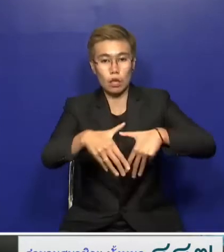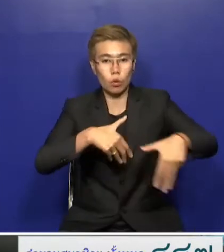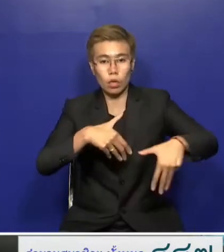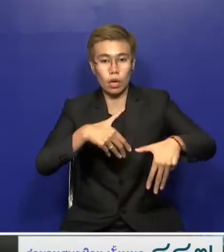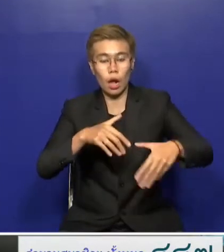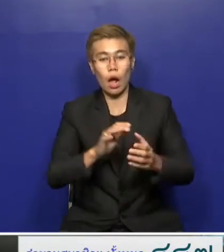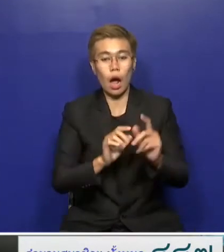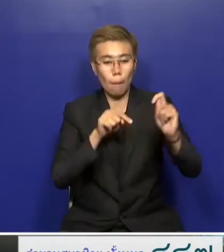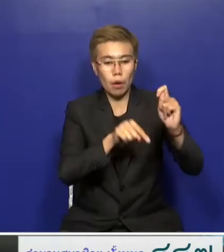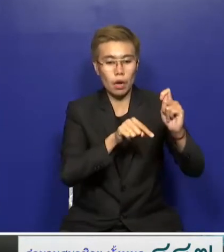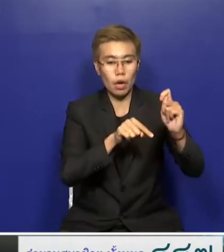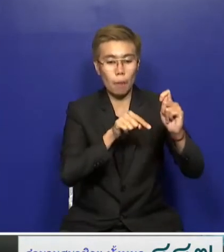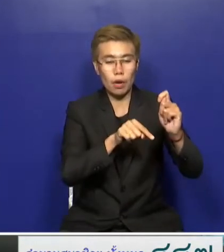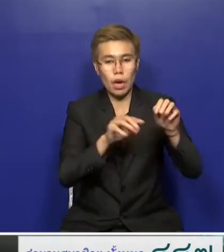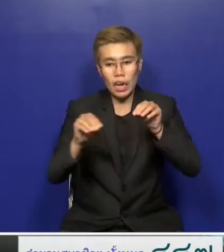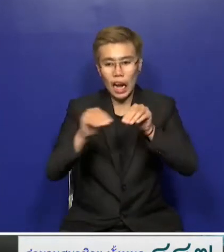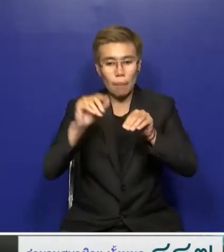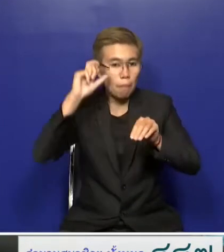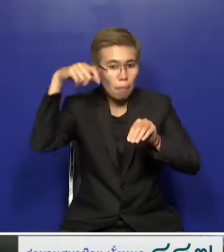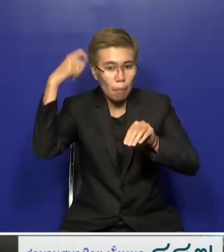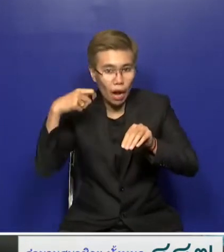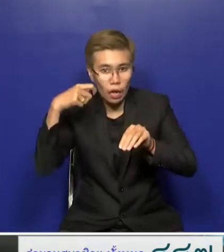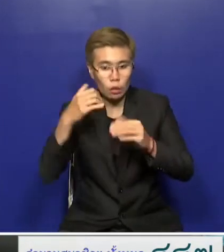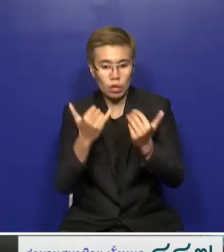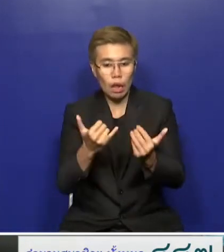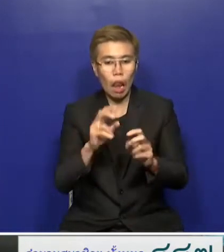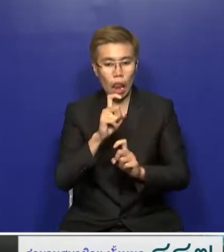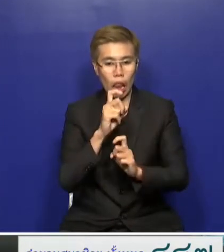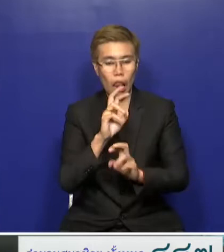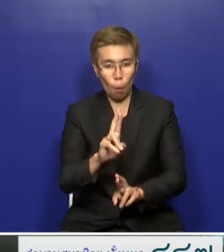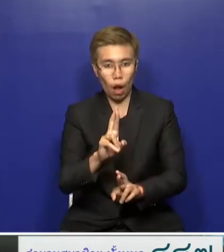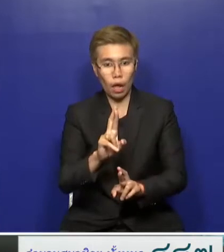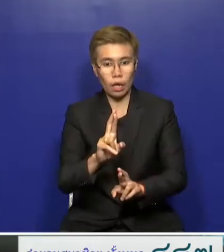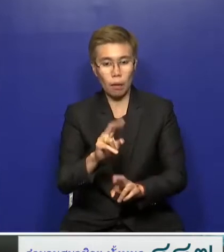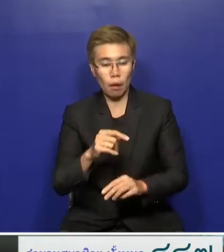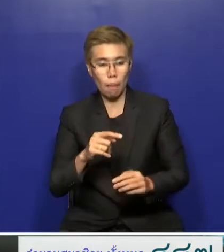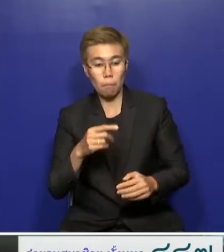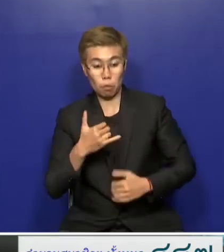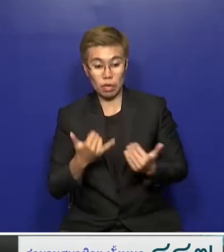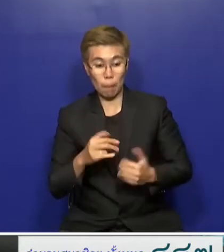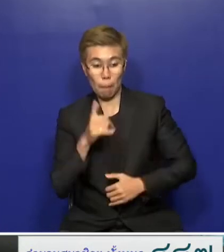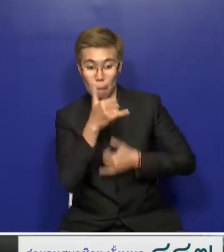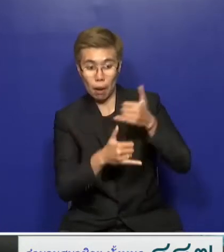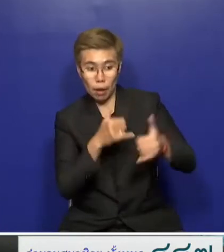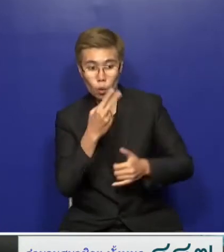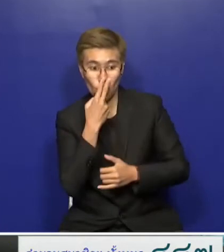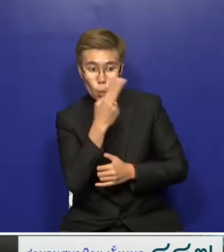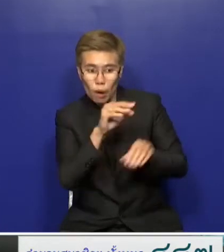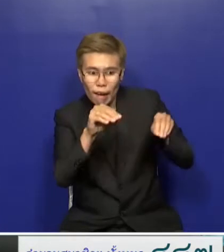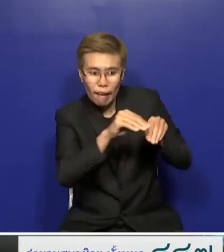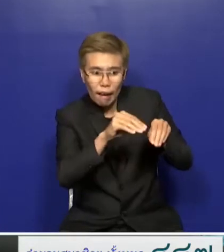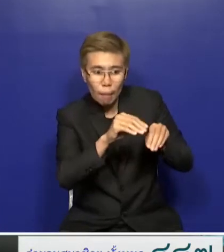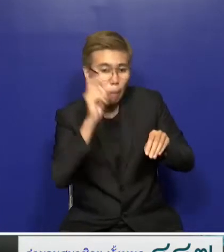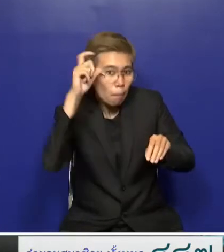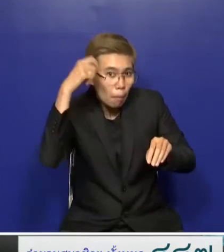แดนระมัดระวังเรื่องนี้กันอย่างเต็มที่ท่านจะสังเกตนะครับไปจังหวัดตากแถวชายแดนเขากลัวอยู่แล้